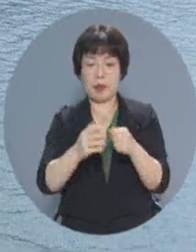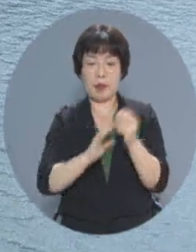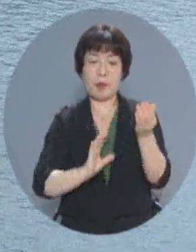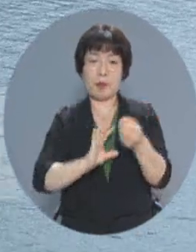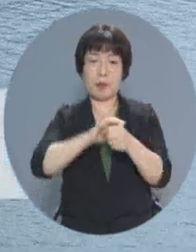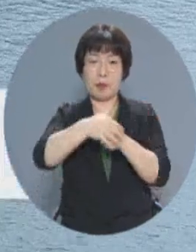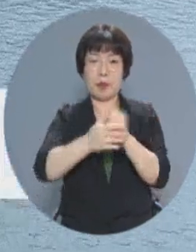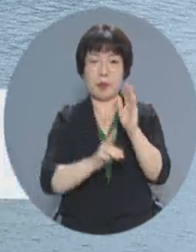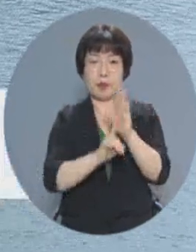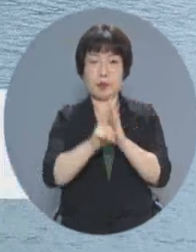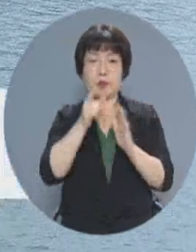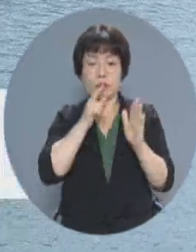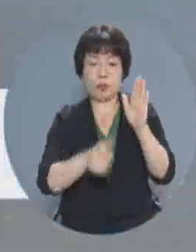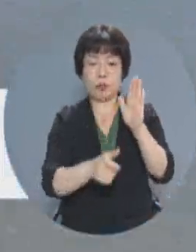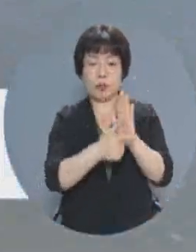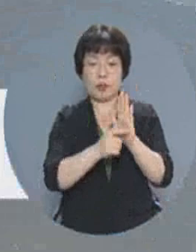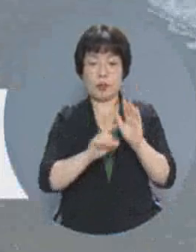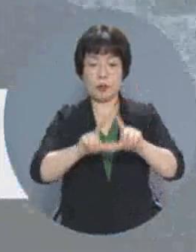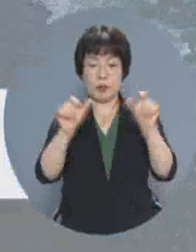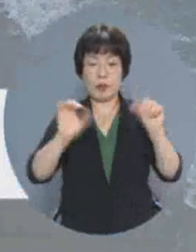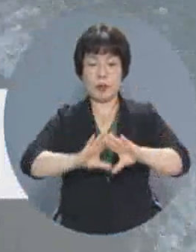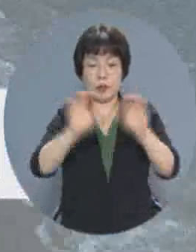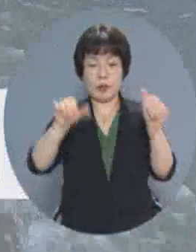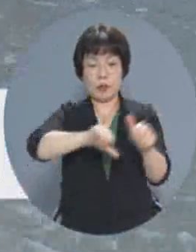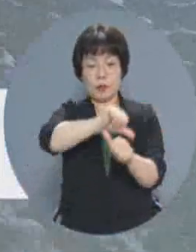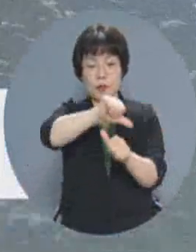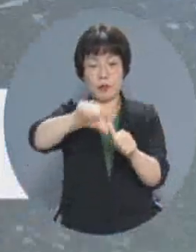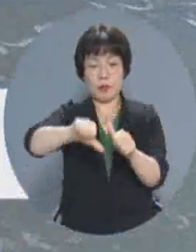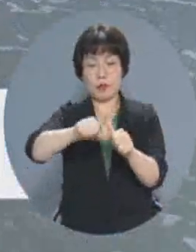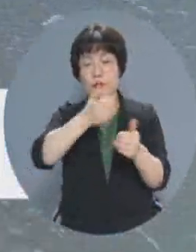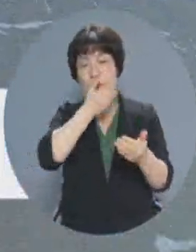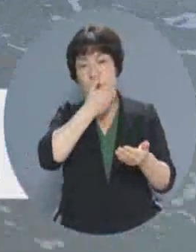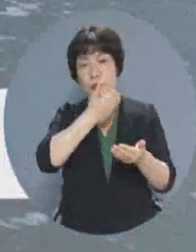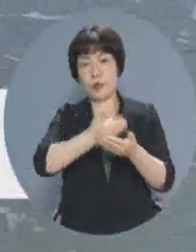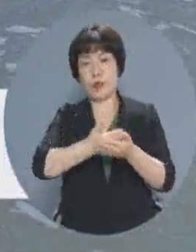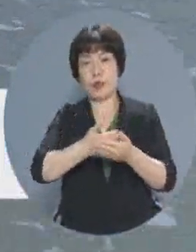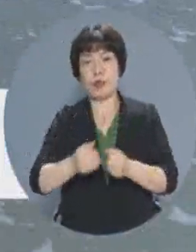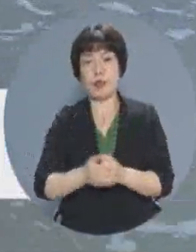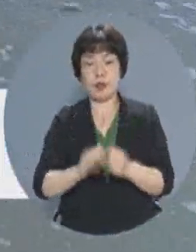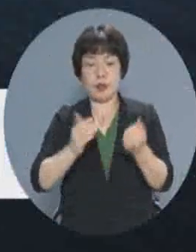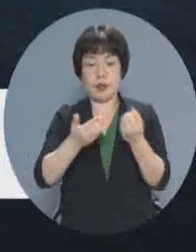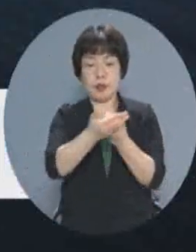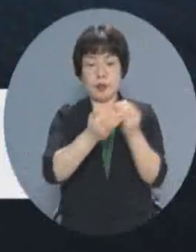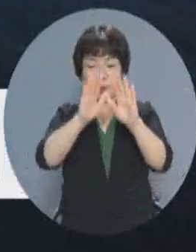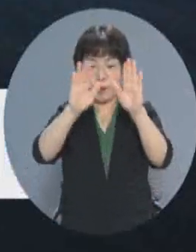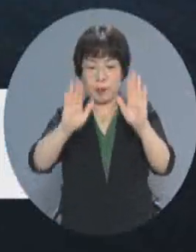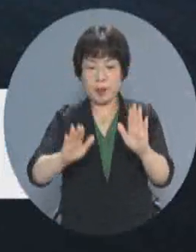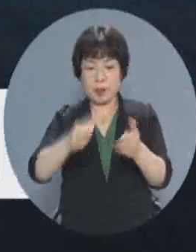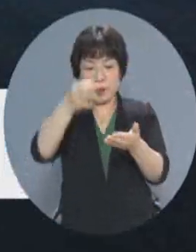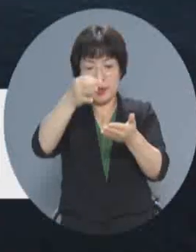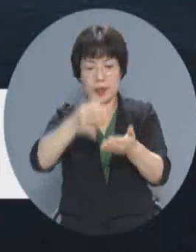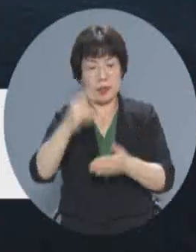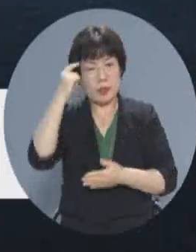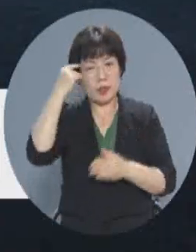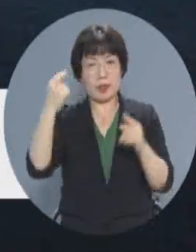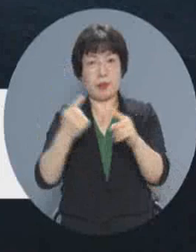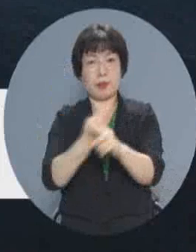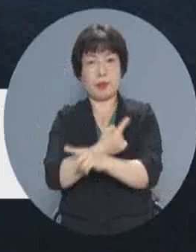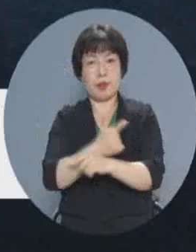인한 해수면 상승으로 기후변화 대응의 천병이 되고 있는 섬. 섬박람회는 섬의 가치에 대한 인식을